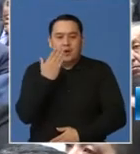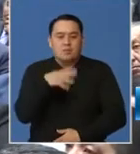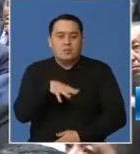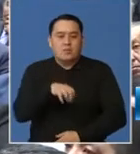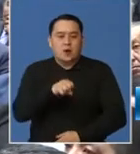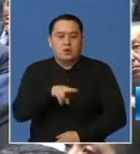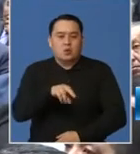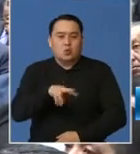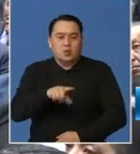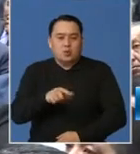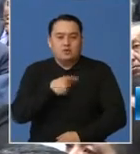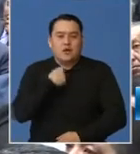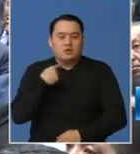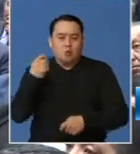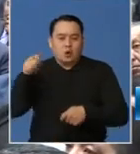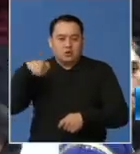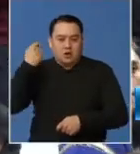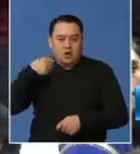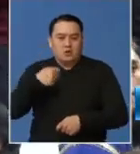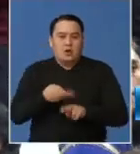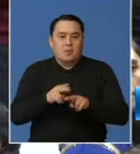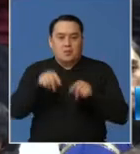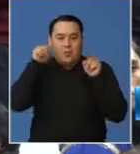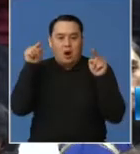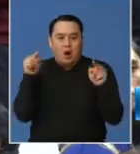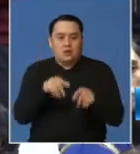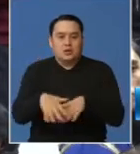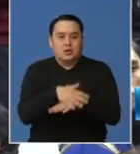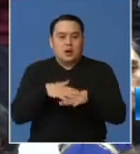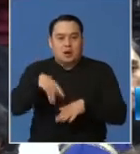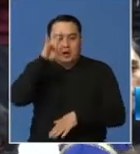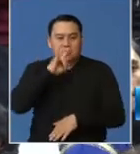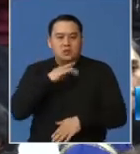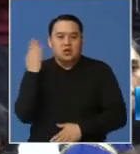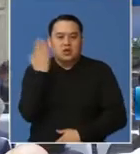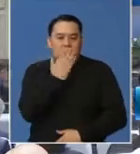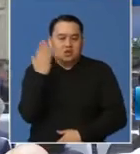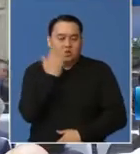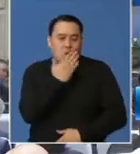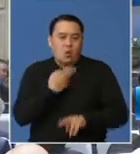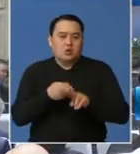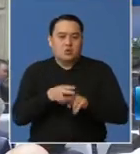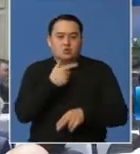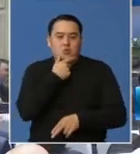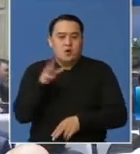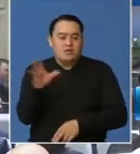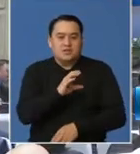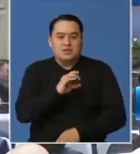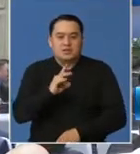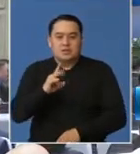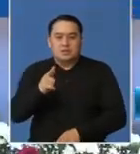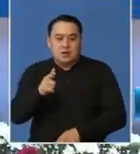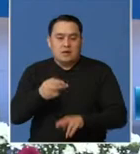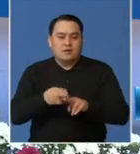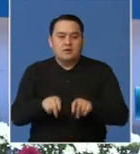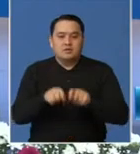блокбастера «Патруль» будет снят в Талдыкургане. Это самая популярная на территории Казахстана кинопродукция, которую смотрит весь СНГ. «Мы